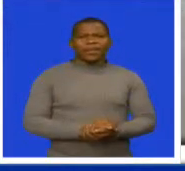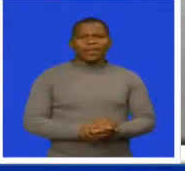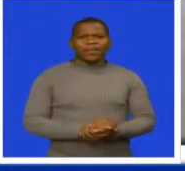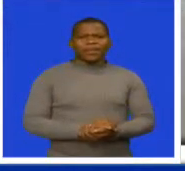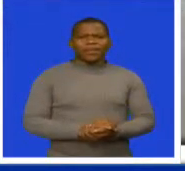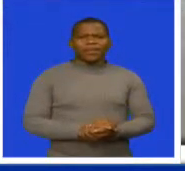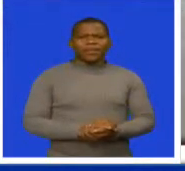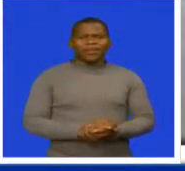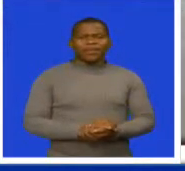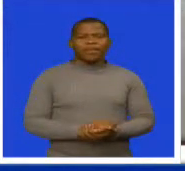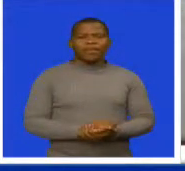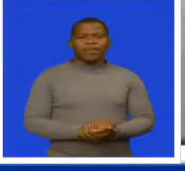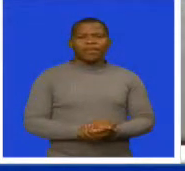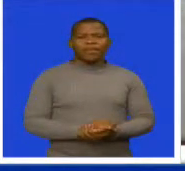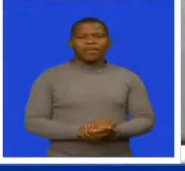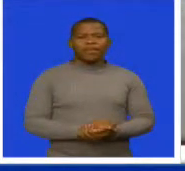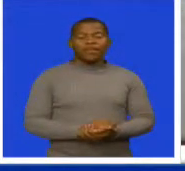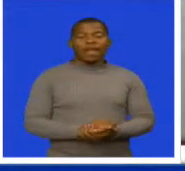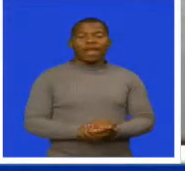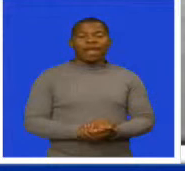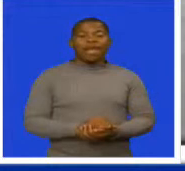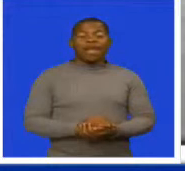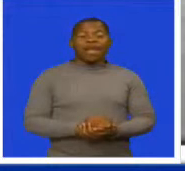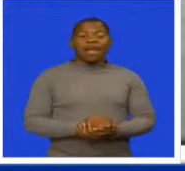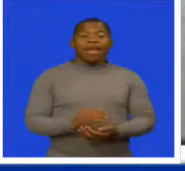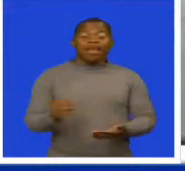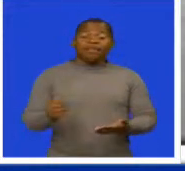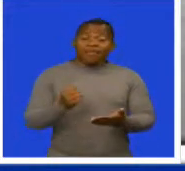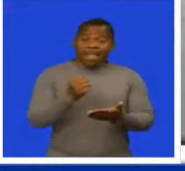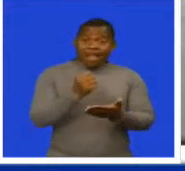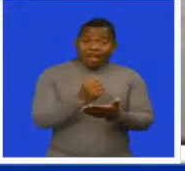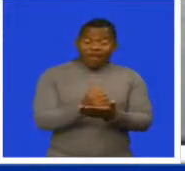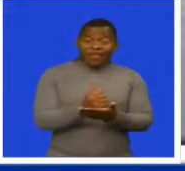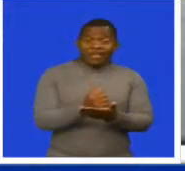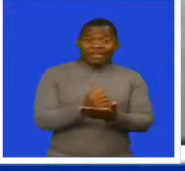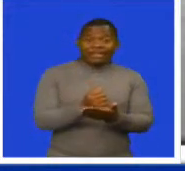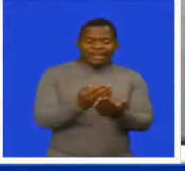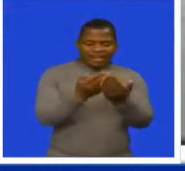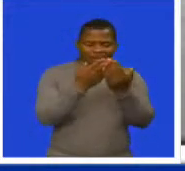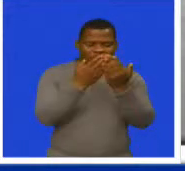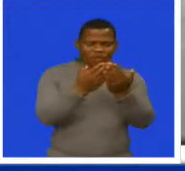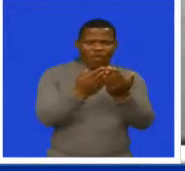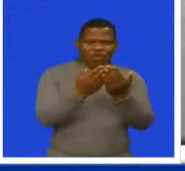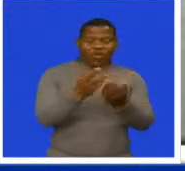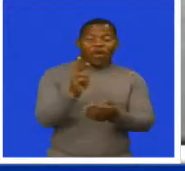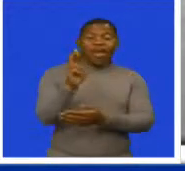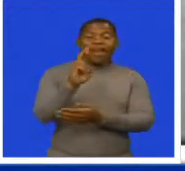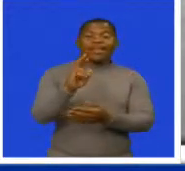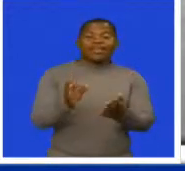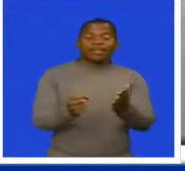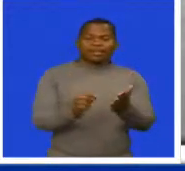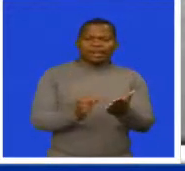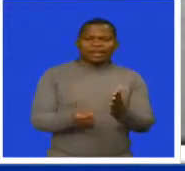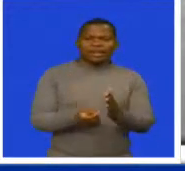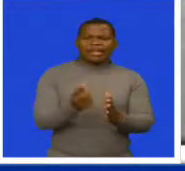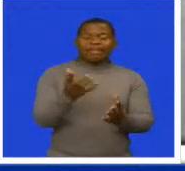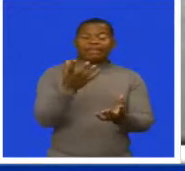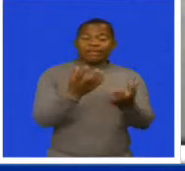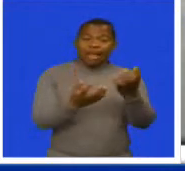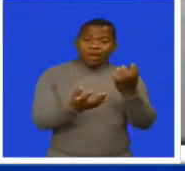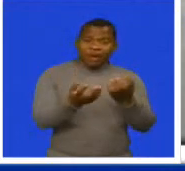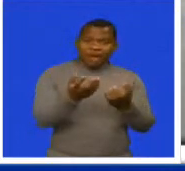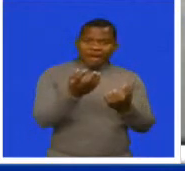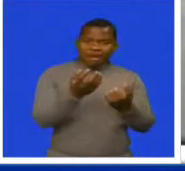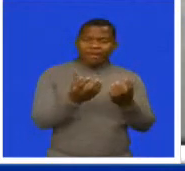Lihhovisi letemfundo lesifundza saseshiselweni selibambe umhlangano nabothishela nhloko betikolwa takulesifundza lenhloso yekutfola emaso yokuthi